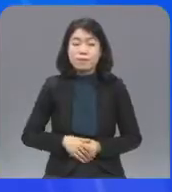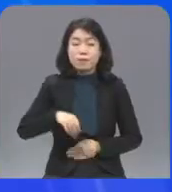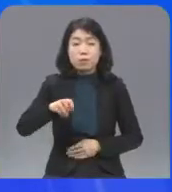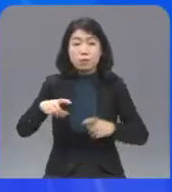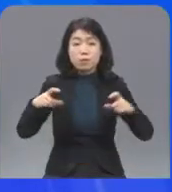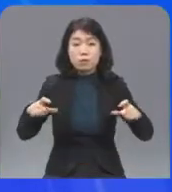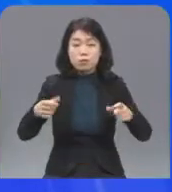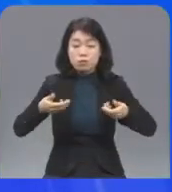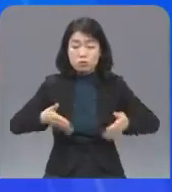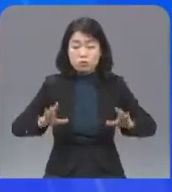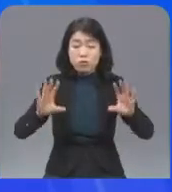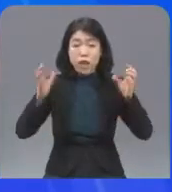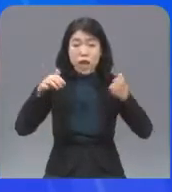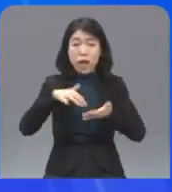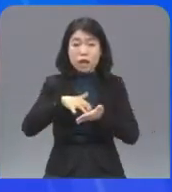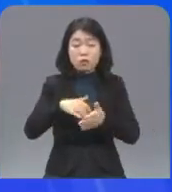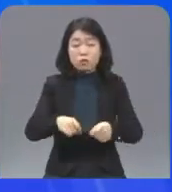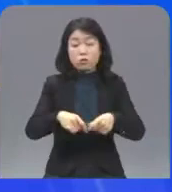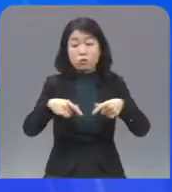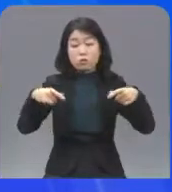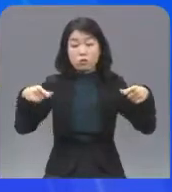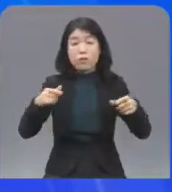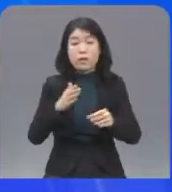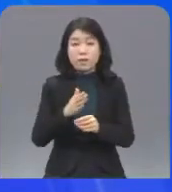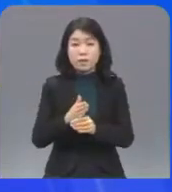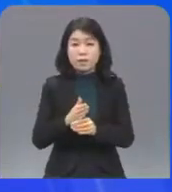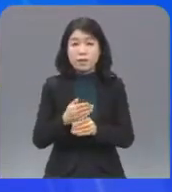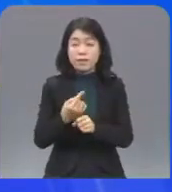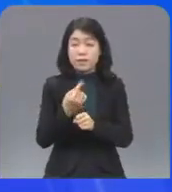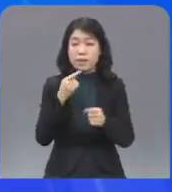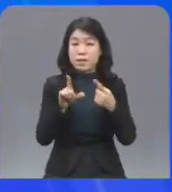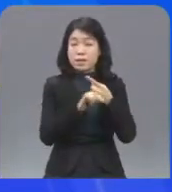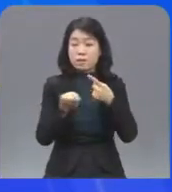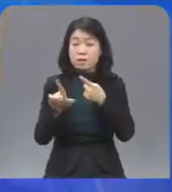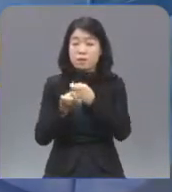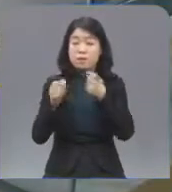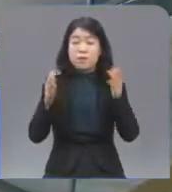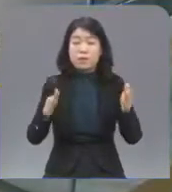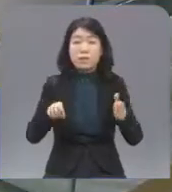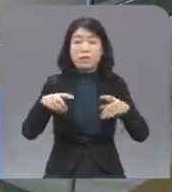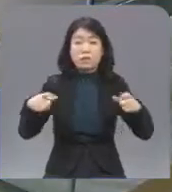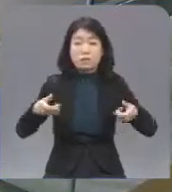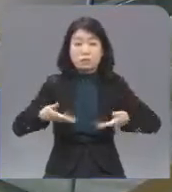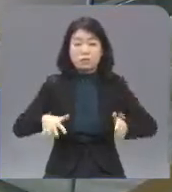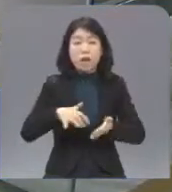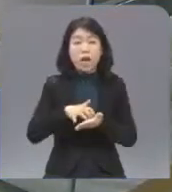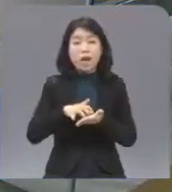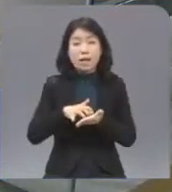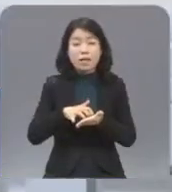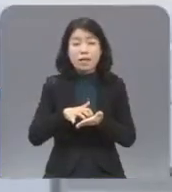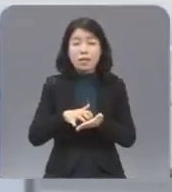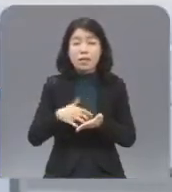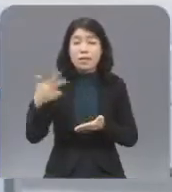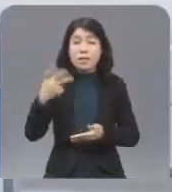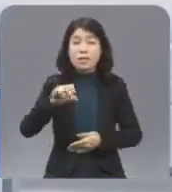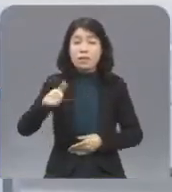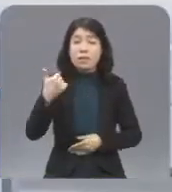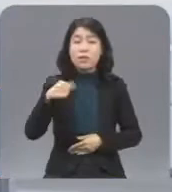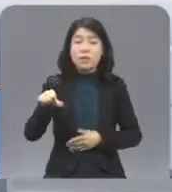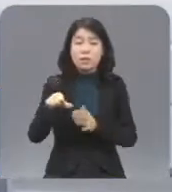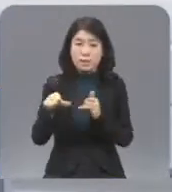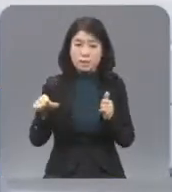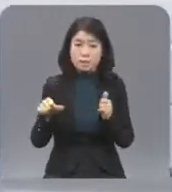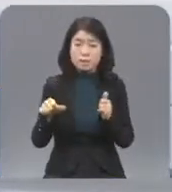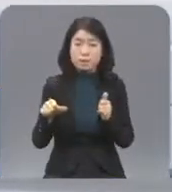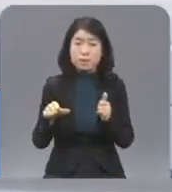광주 지역의 출생아 수 증가세가 이어지고 있습니다 지난해 1월부터 11월까지 건기 저게 출생아 수는 7천 5백 다섯 명으로